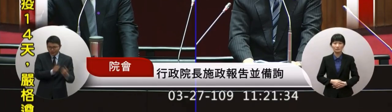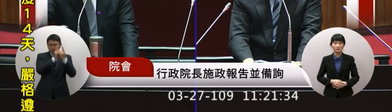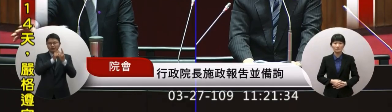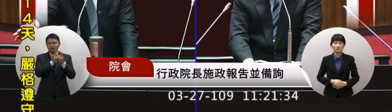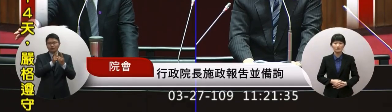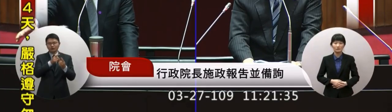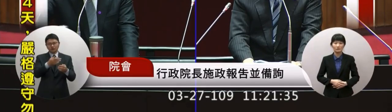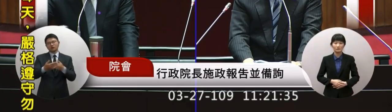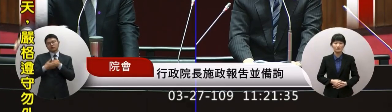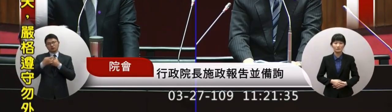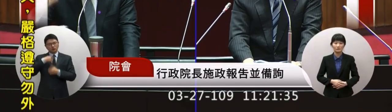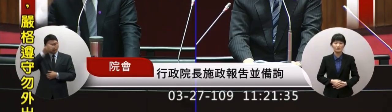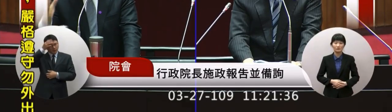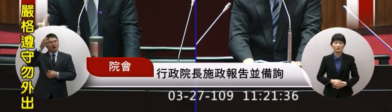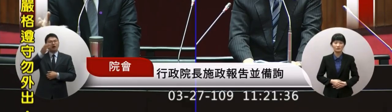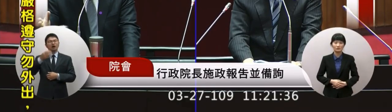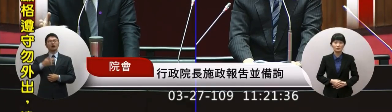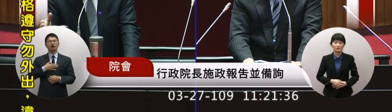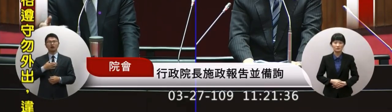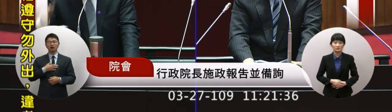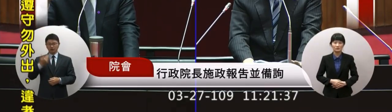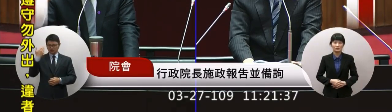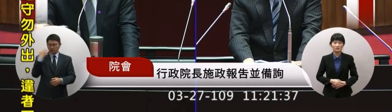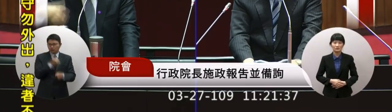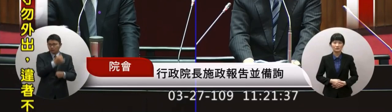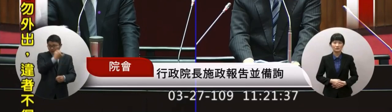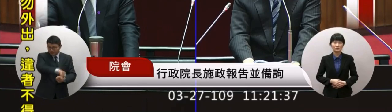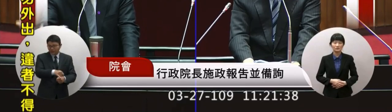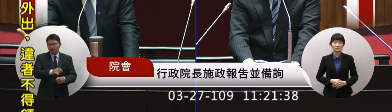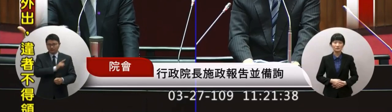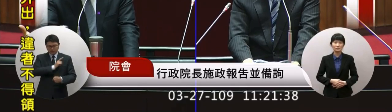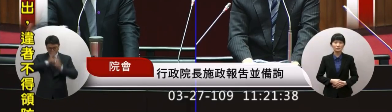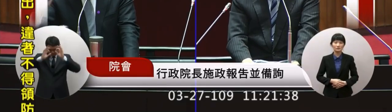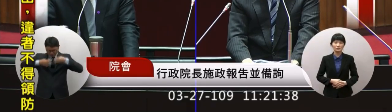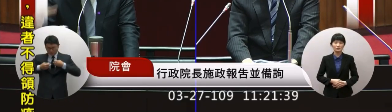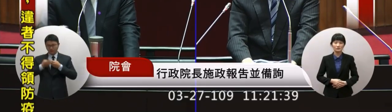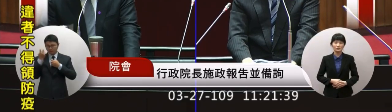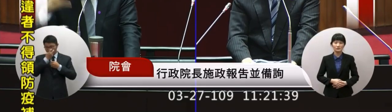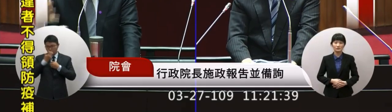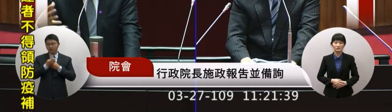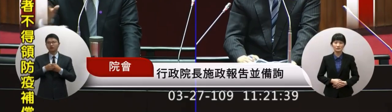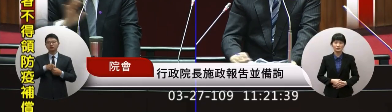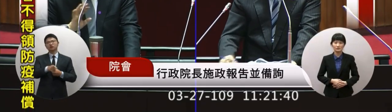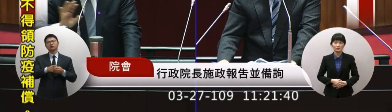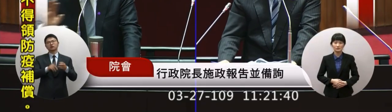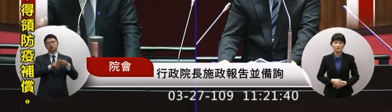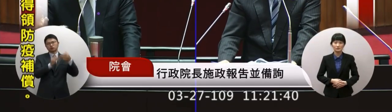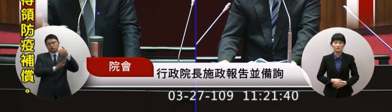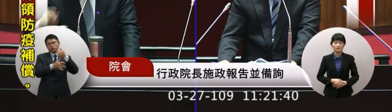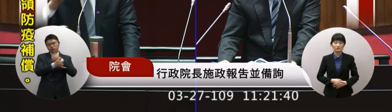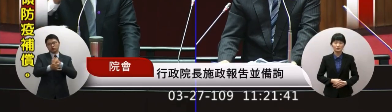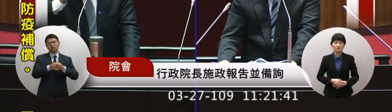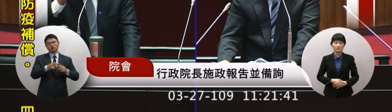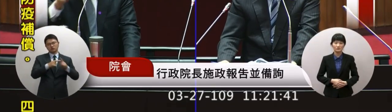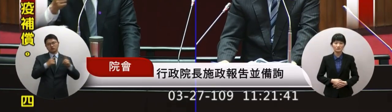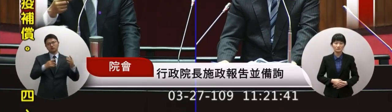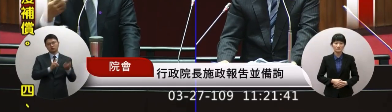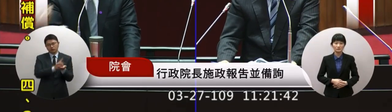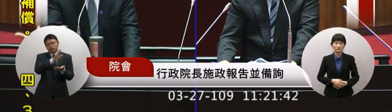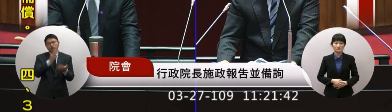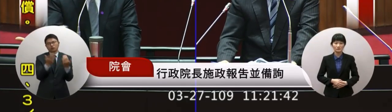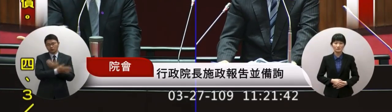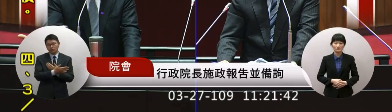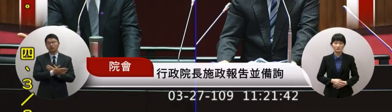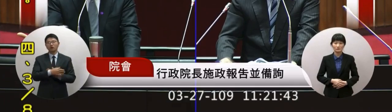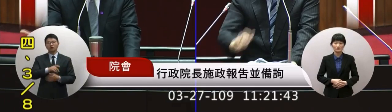一件事情做不好，所以痛加检讨，所以主委也换人，作业方式也检讨，所以